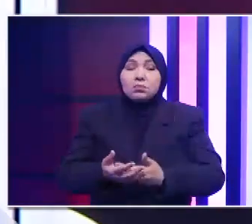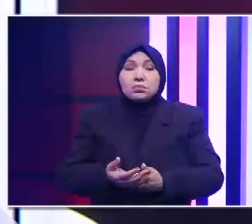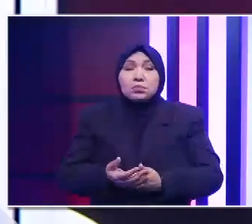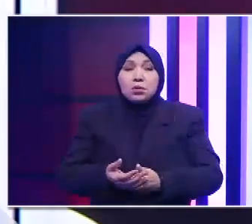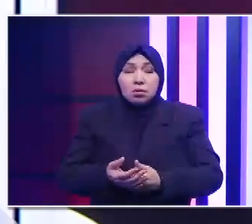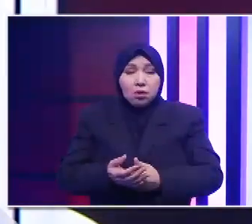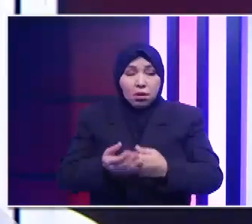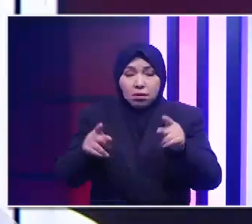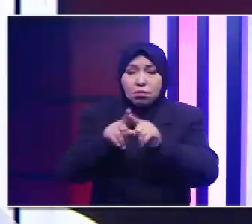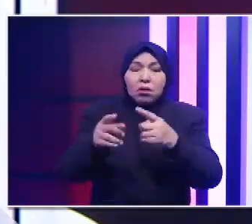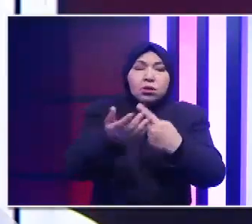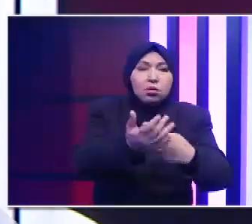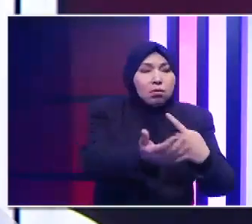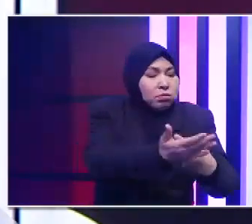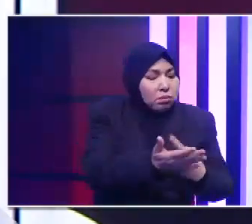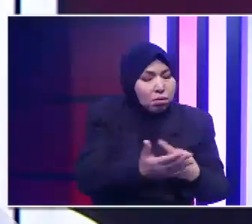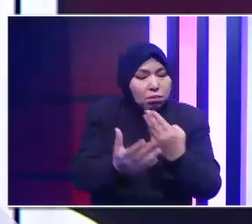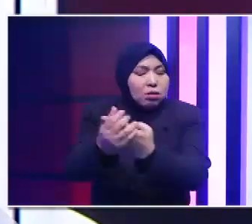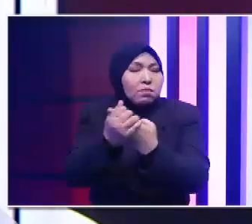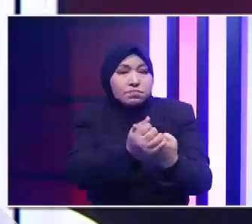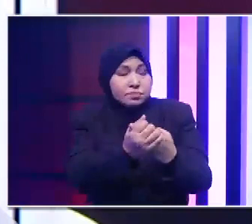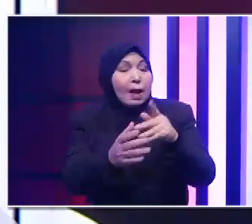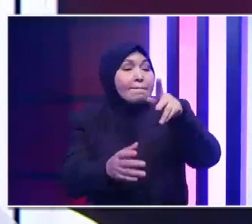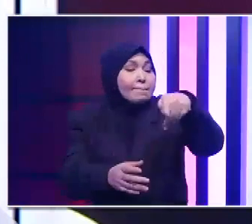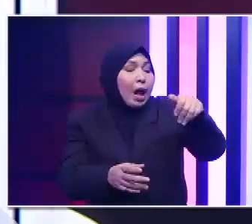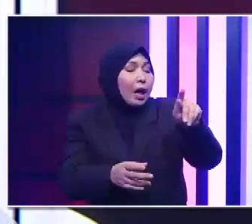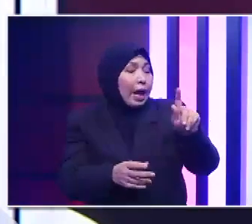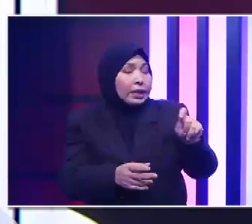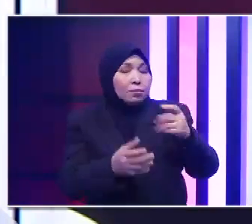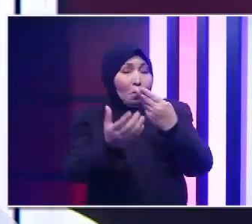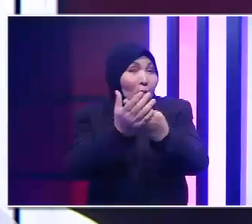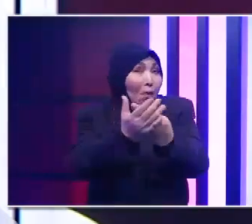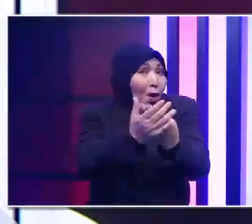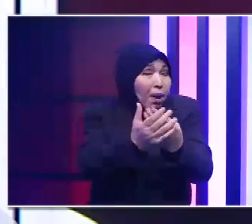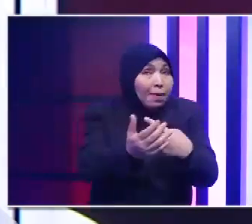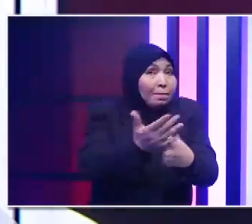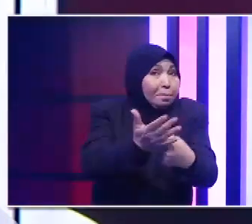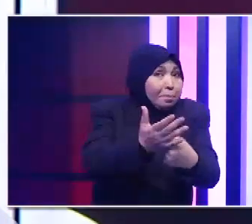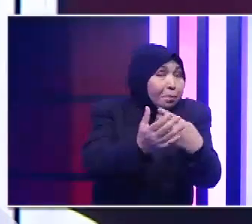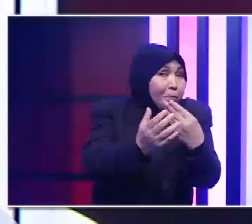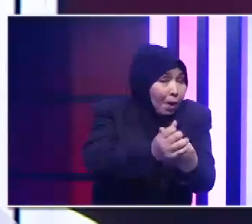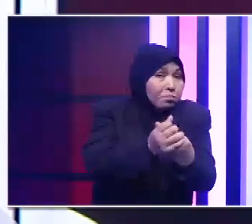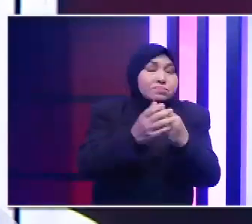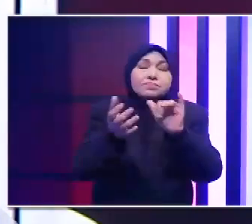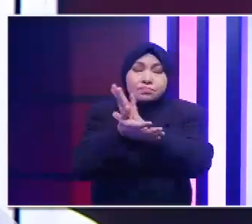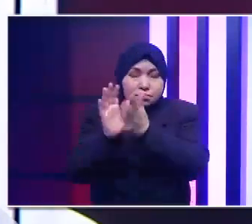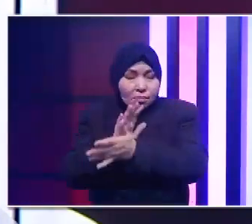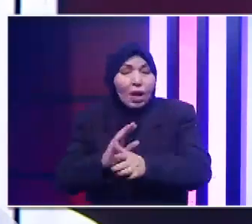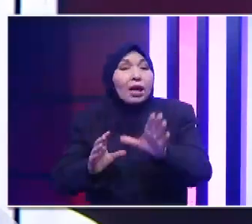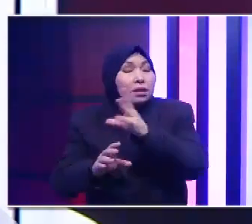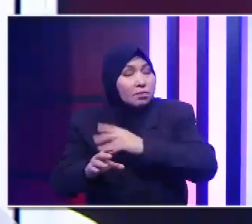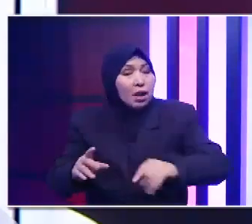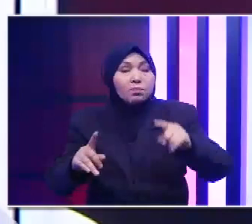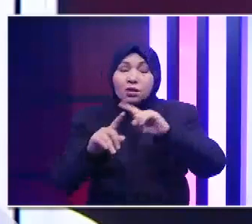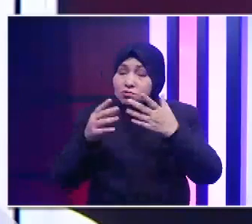konspirasi lakukan konspirasi tetapi mereka rancangan mereka kepada Nabi Shallallahu Alaihi Wasallam wine atau HD dan jika